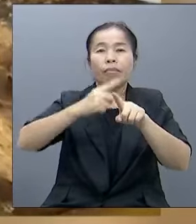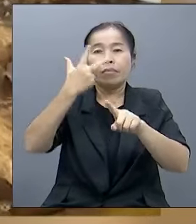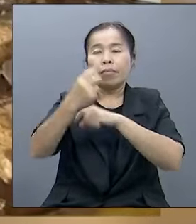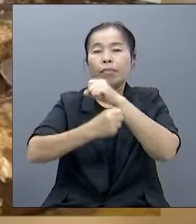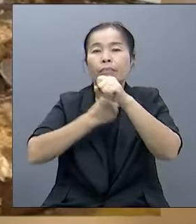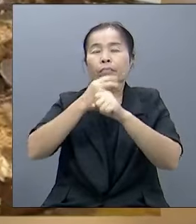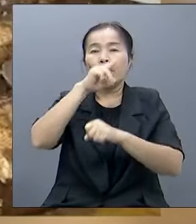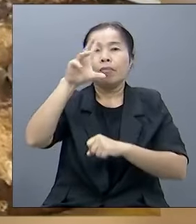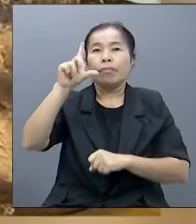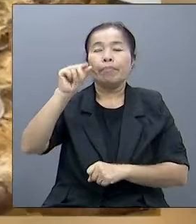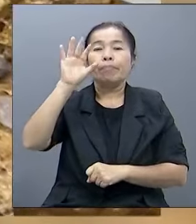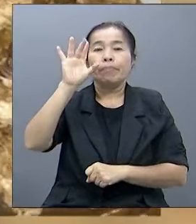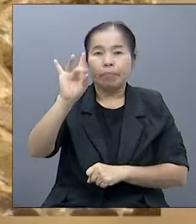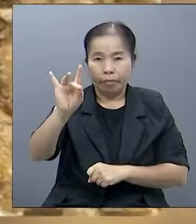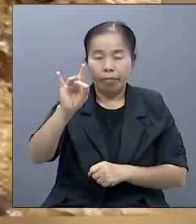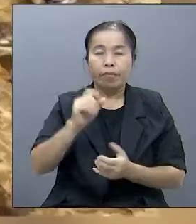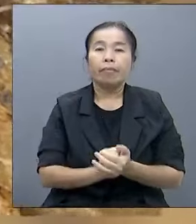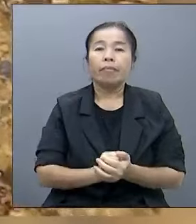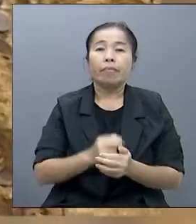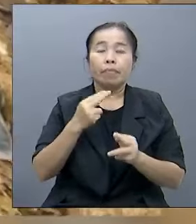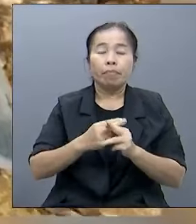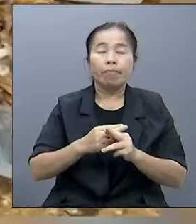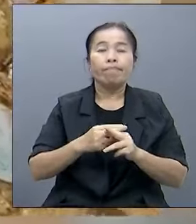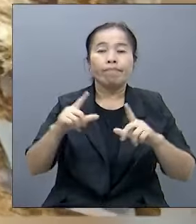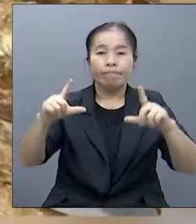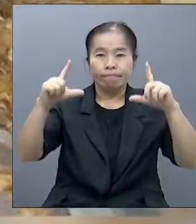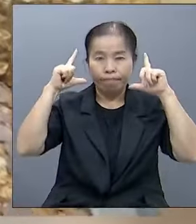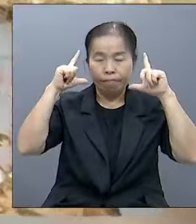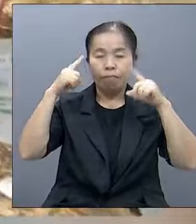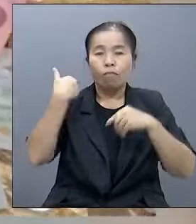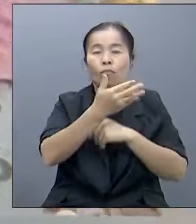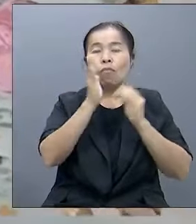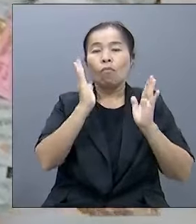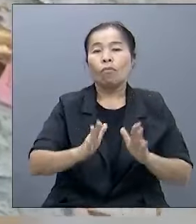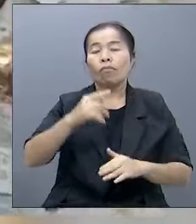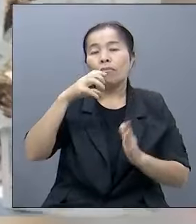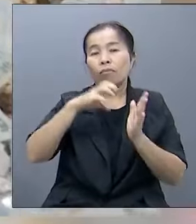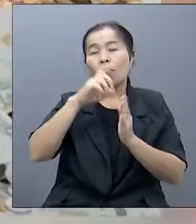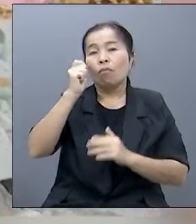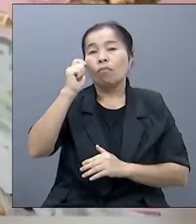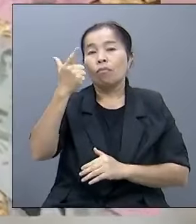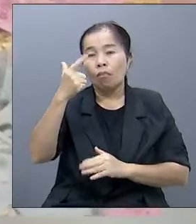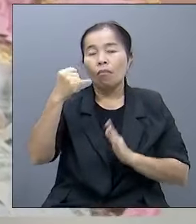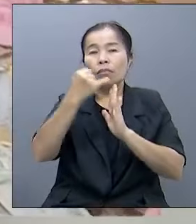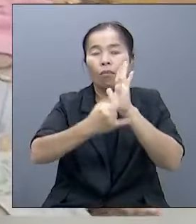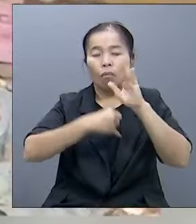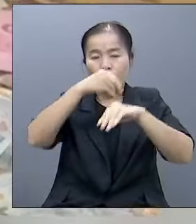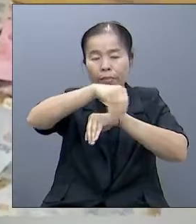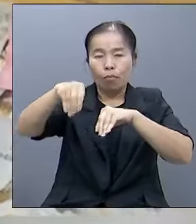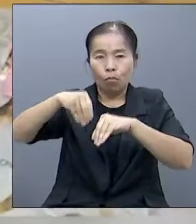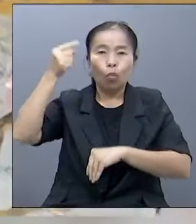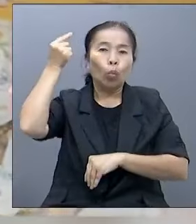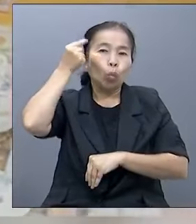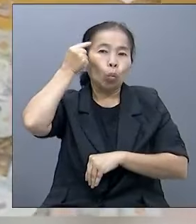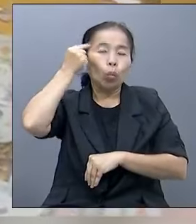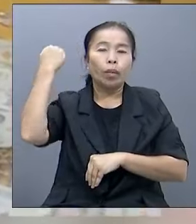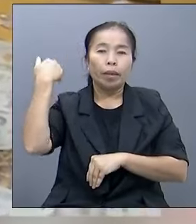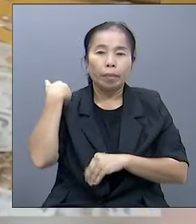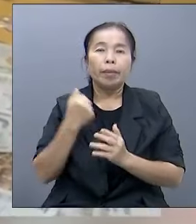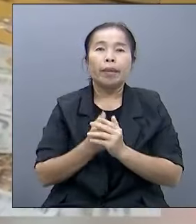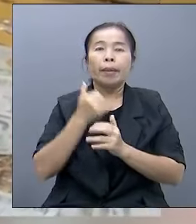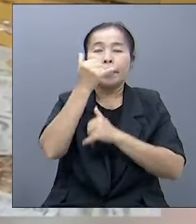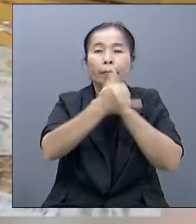2528ซึ่งเป็นพระพุทธรูปศักดิ์สิทธิ์องค์ใหญ่ที่พุทธศาสนิกชนอ่างทองและใกล้เคียงเคารพนับถือส่วนการที่ญาติโยมนำหน้าผ